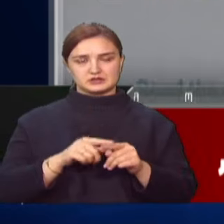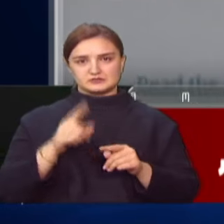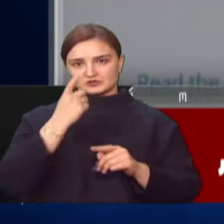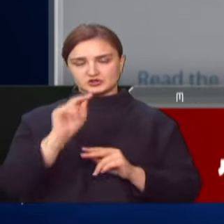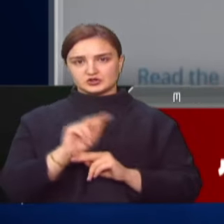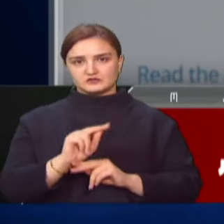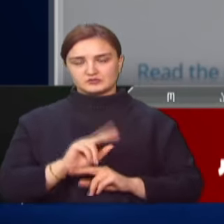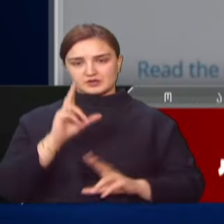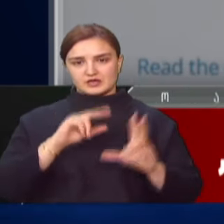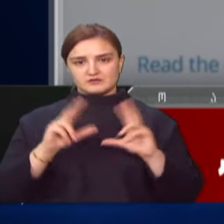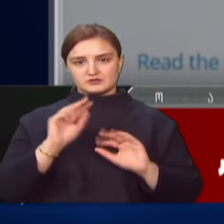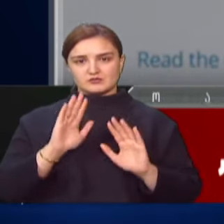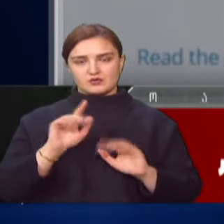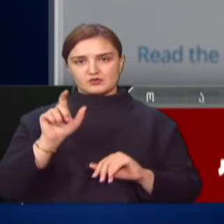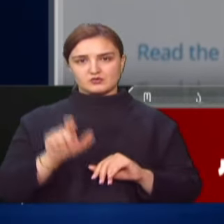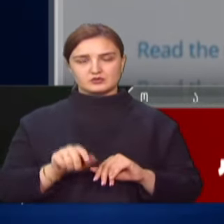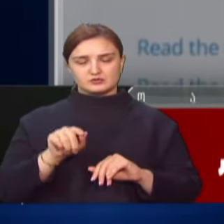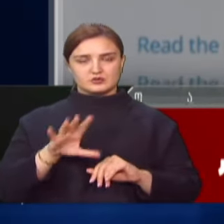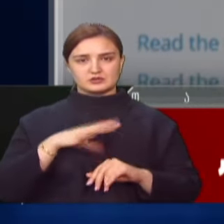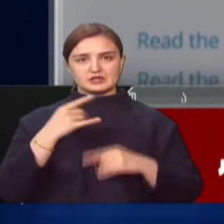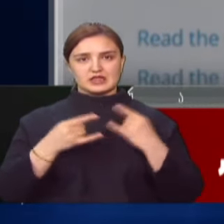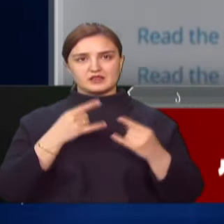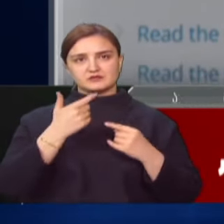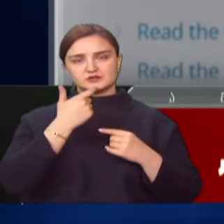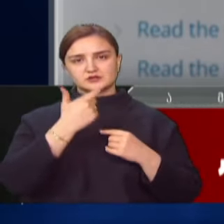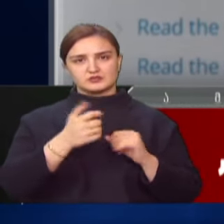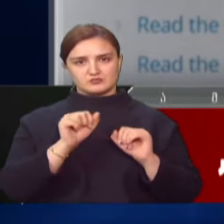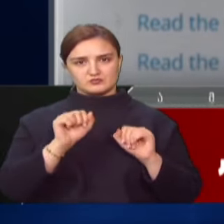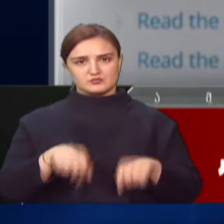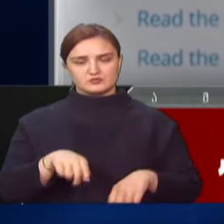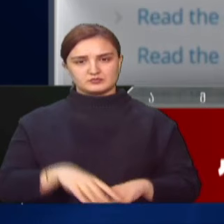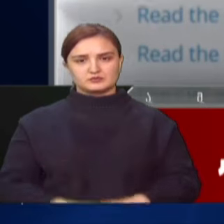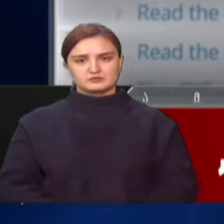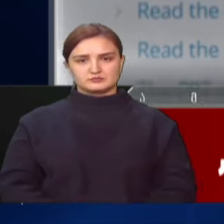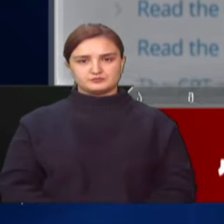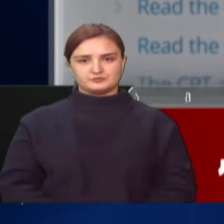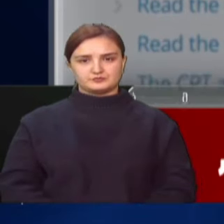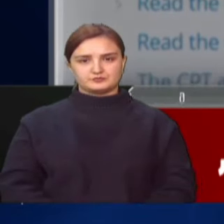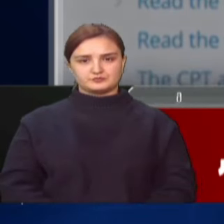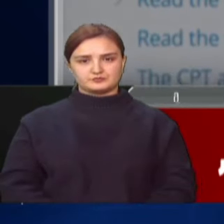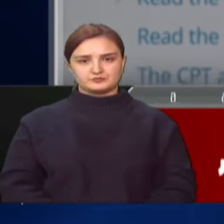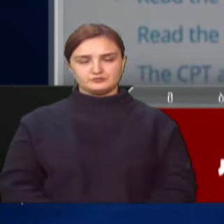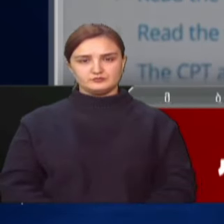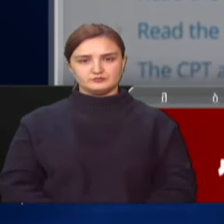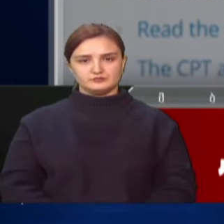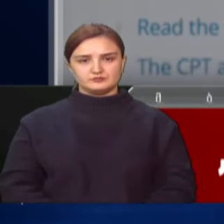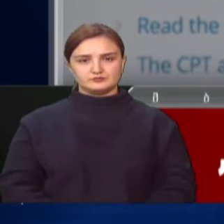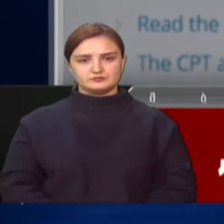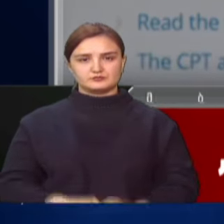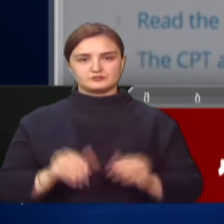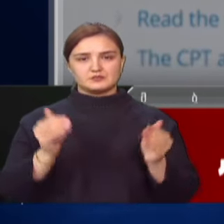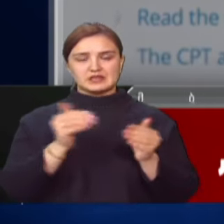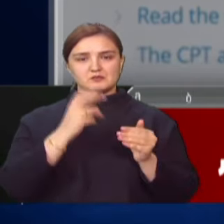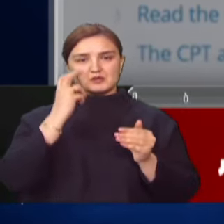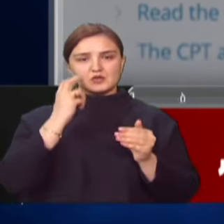შენიშვნების გათვალისწინებით მხოლოდ ბატონს ჰქონდა წვდომა ტელევიზიაზე, ბეჭდურ და ონლაინ მედიაზე. Სხვა პაციენტებს მხოლოდ ძალიან პატარა ბიბლიოთეკიდან ჰქონდათ